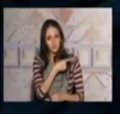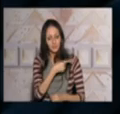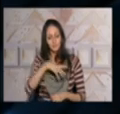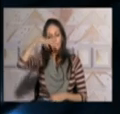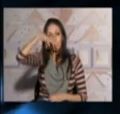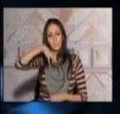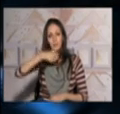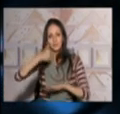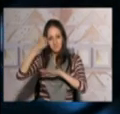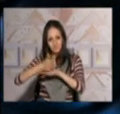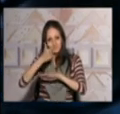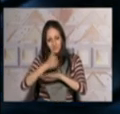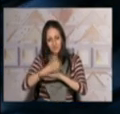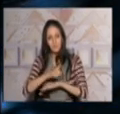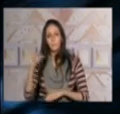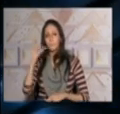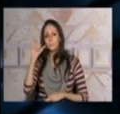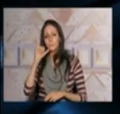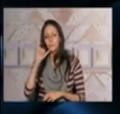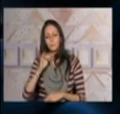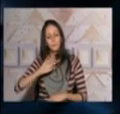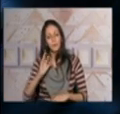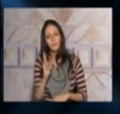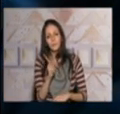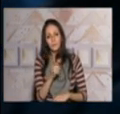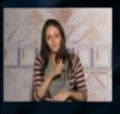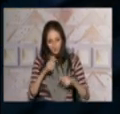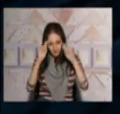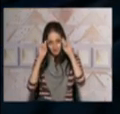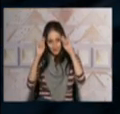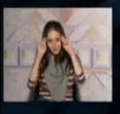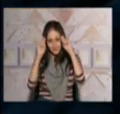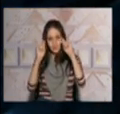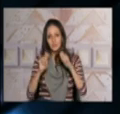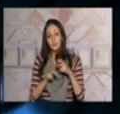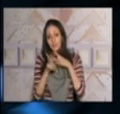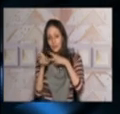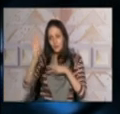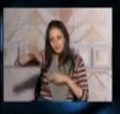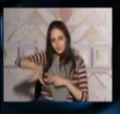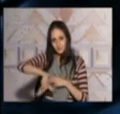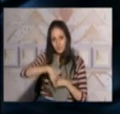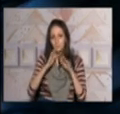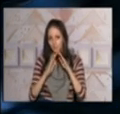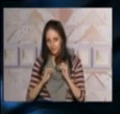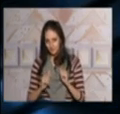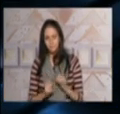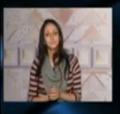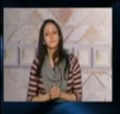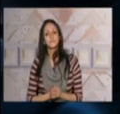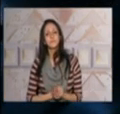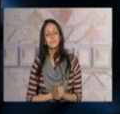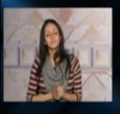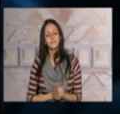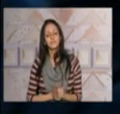السياحه او سائح بغرض الاعمال البيزنس والمؤتمرات. كل اللي بينزل القاهره النهارده بيعمل هذا الكلام، ده مسمع تماما على الاقصر